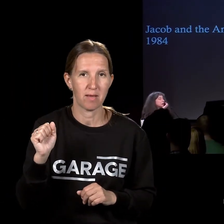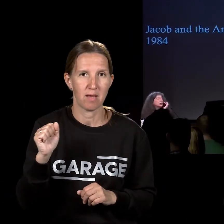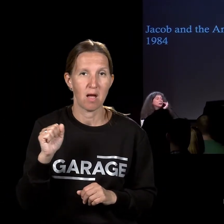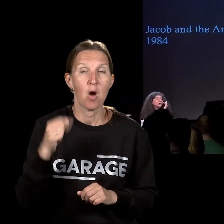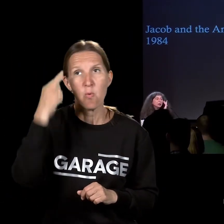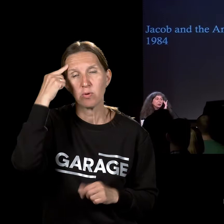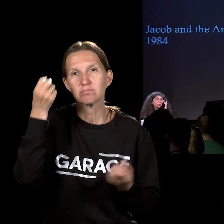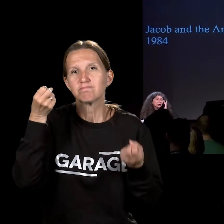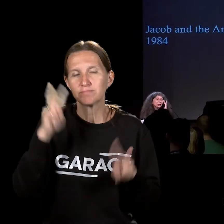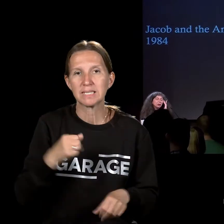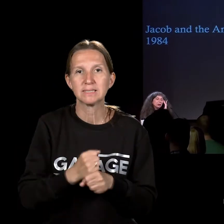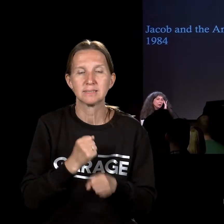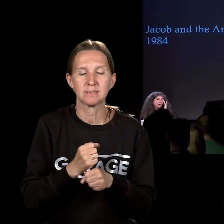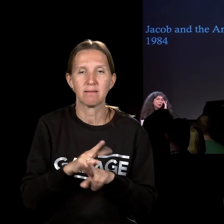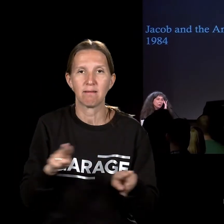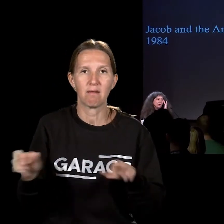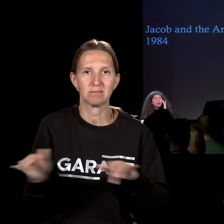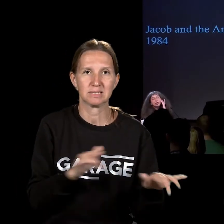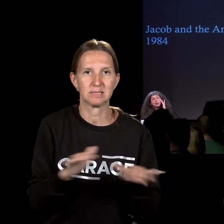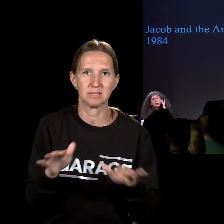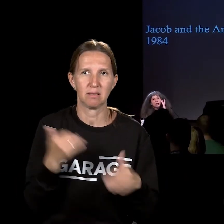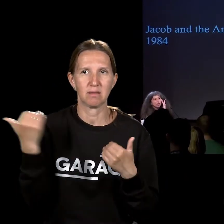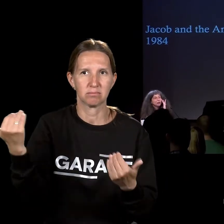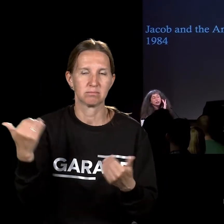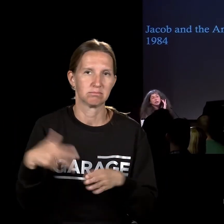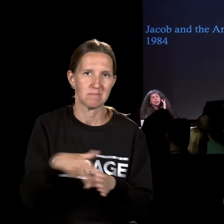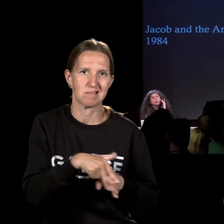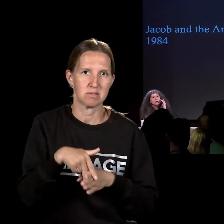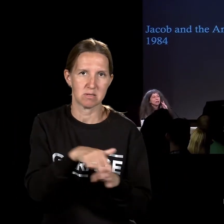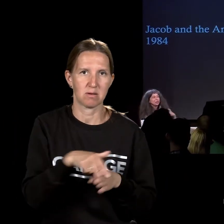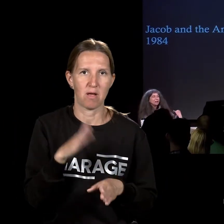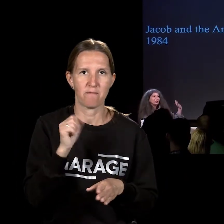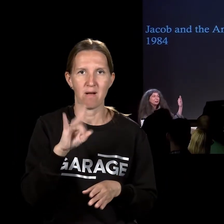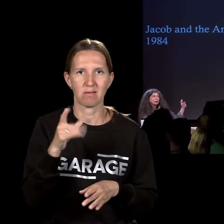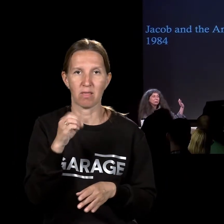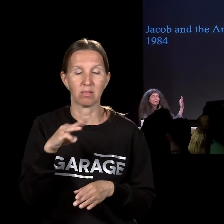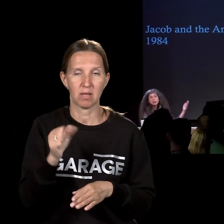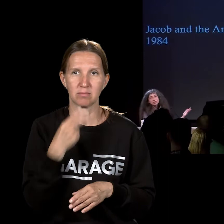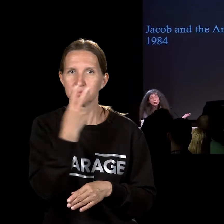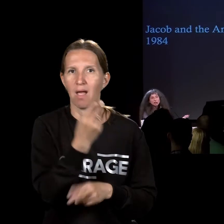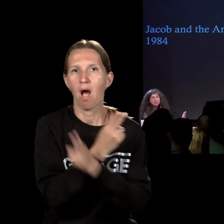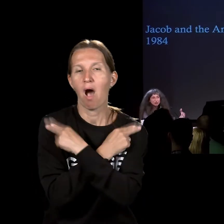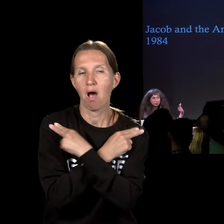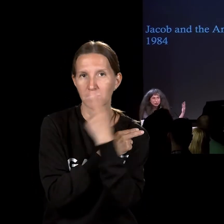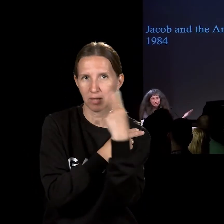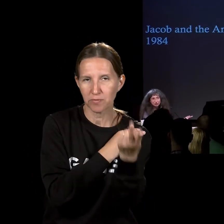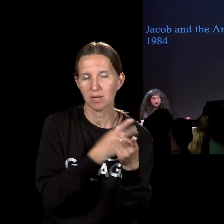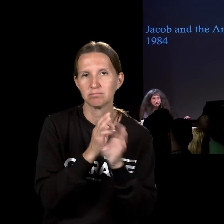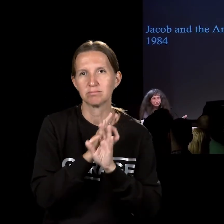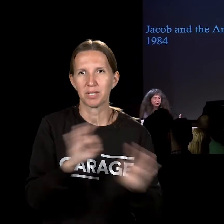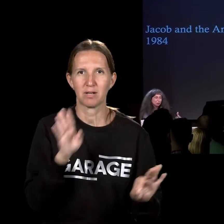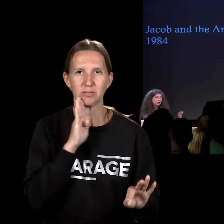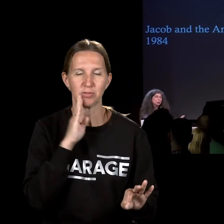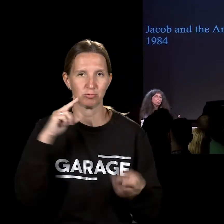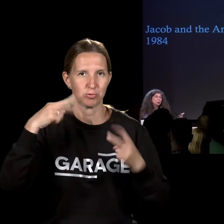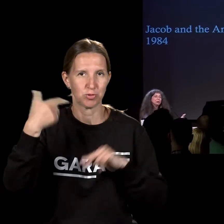сознательно сделана в виде такой сцены из варьете, цирковой сцены. Ангелы, видимо, в виде прекрасных